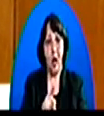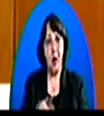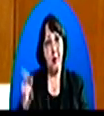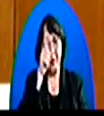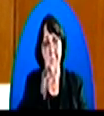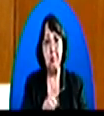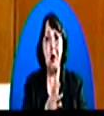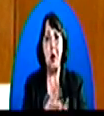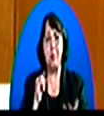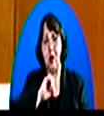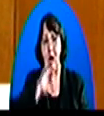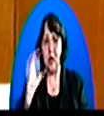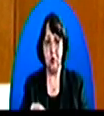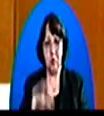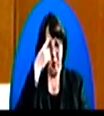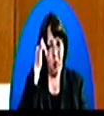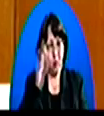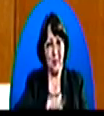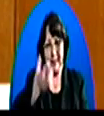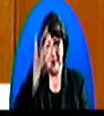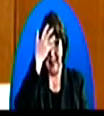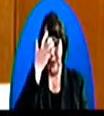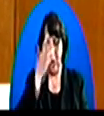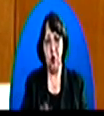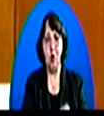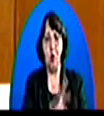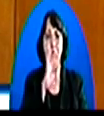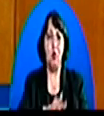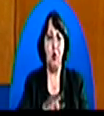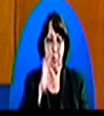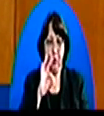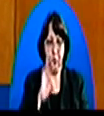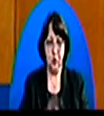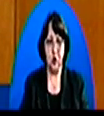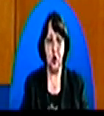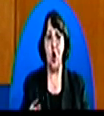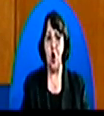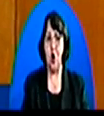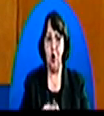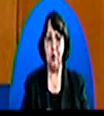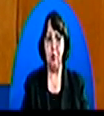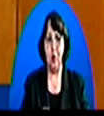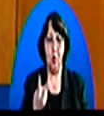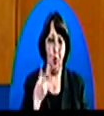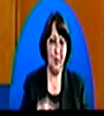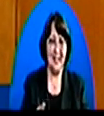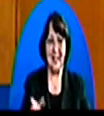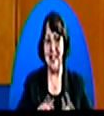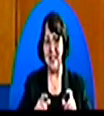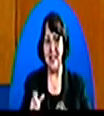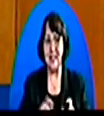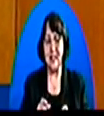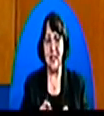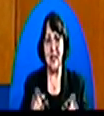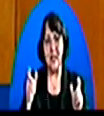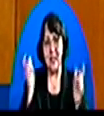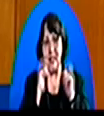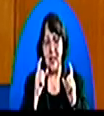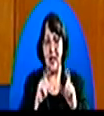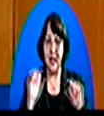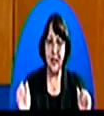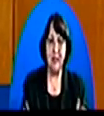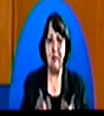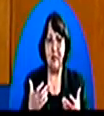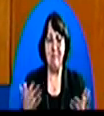Монгол Улсын засгийн газараас энэ коронавирусын бэгдэлтийн үед эдийн засгийг бас сэргээх,